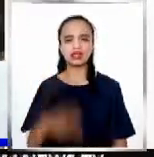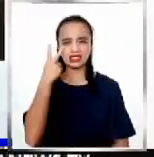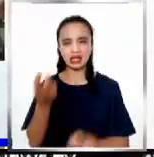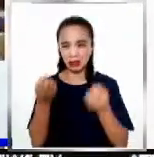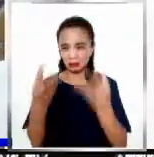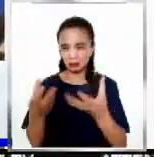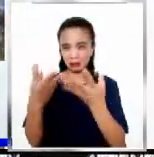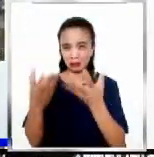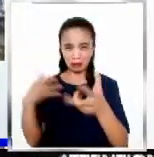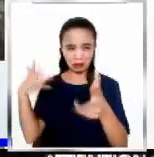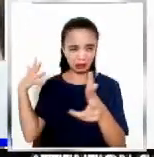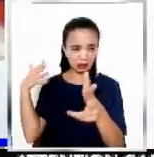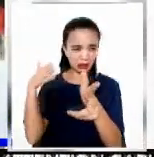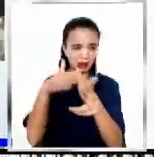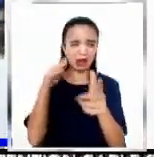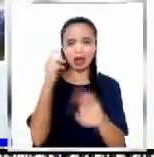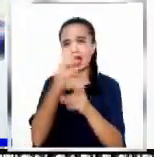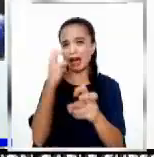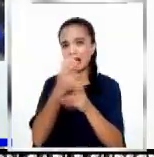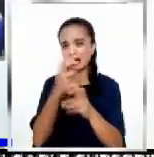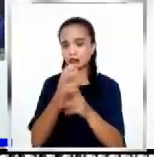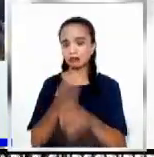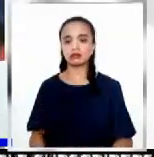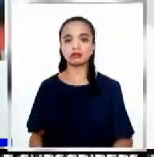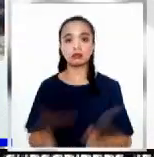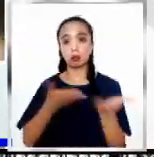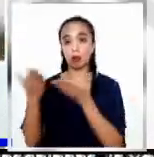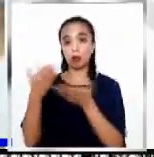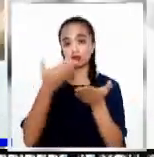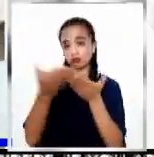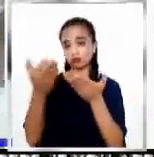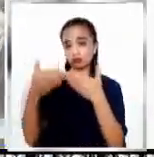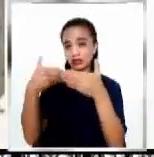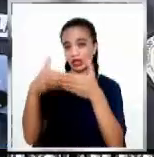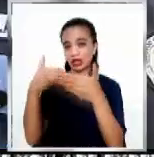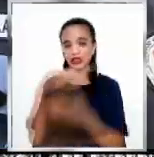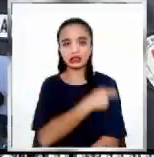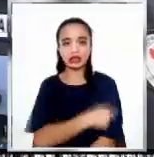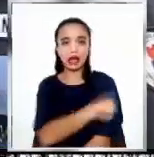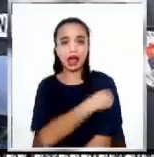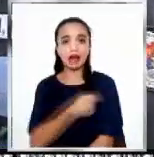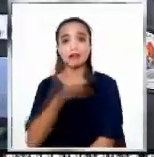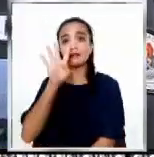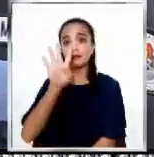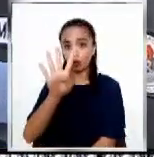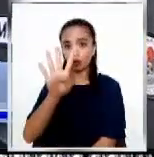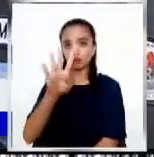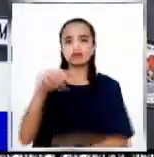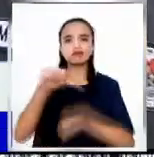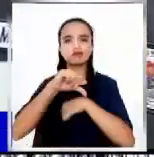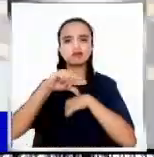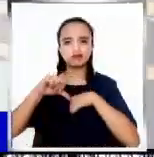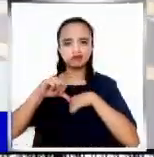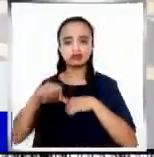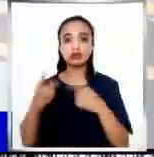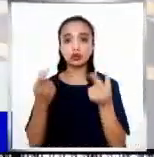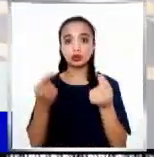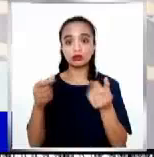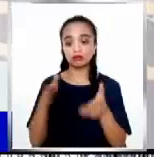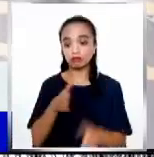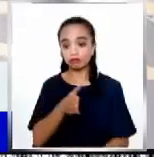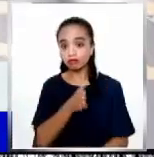yan. Dinala sa pinakamalapit na mga ospital ang apat na sugatang rider. Inabig niya po pa kanan, papunta po sa